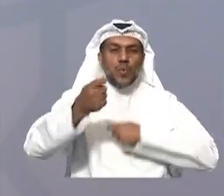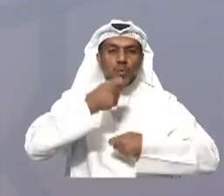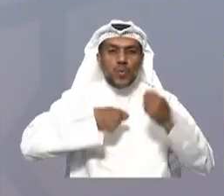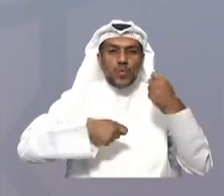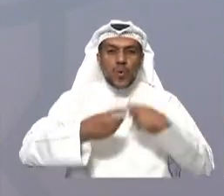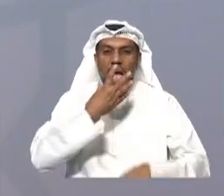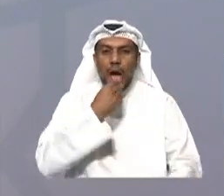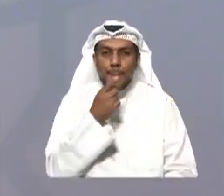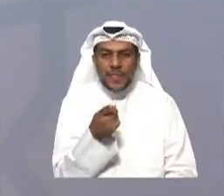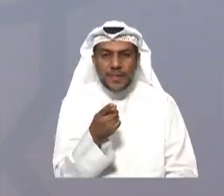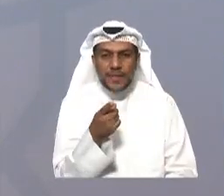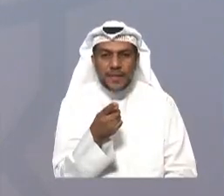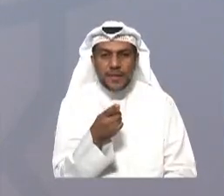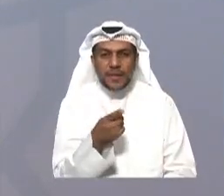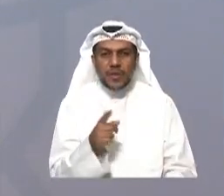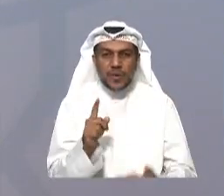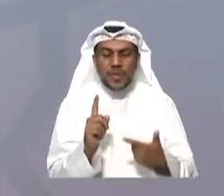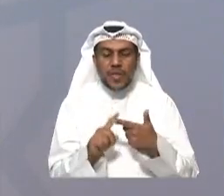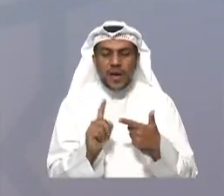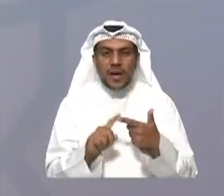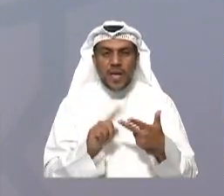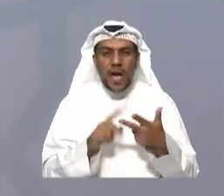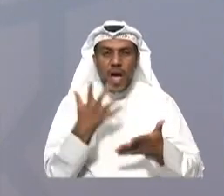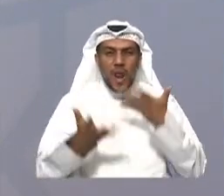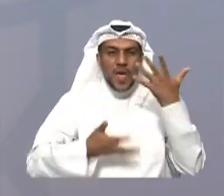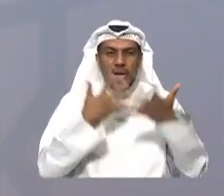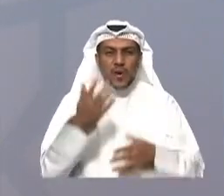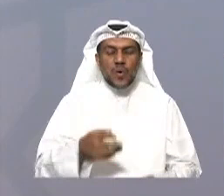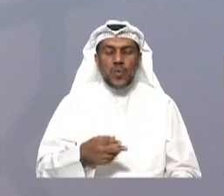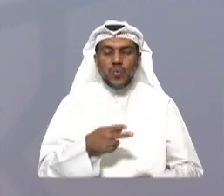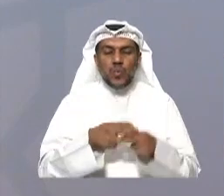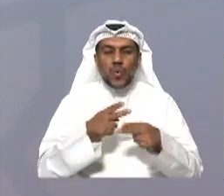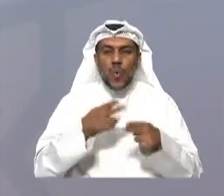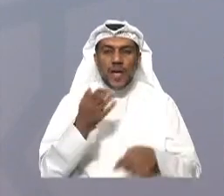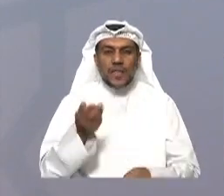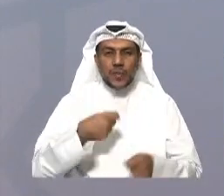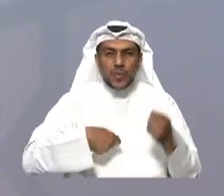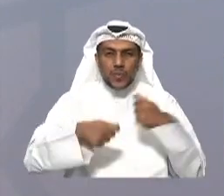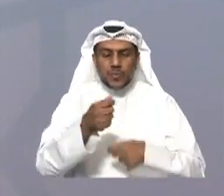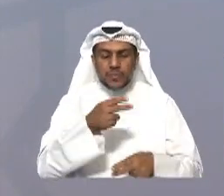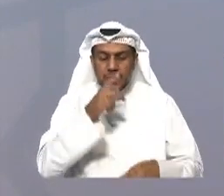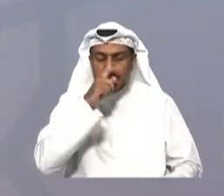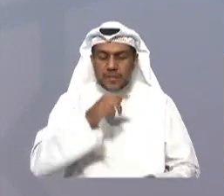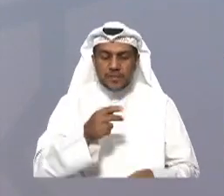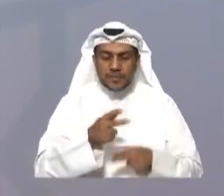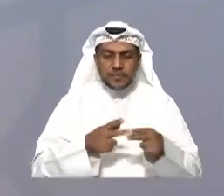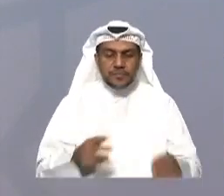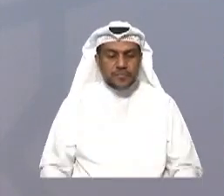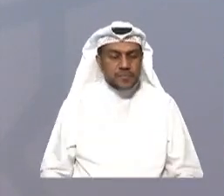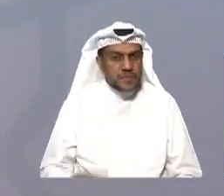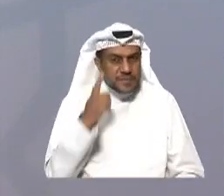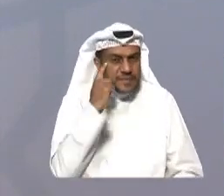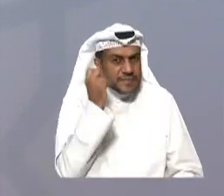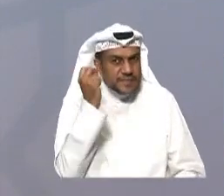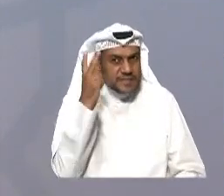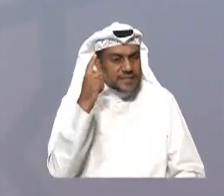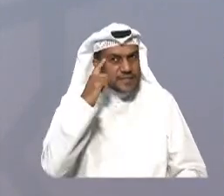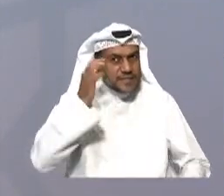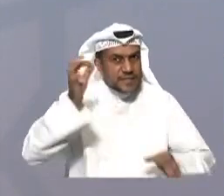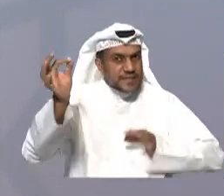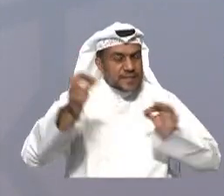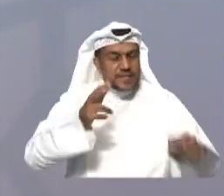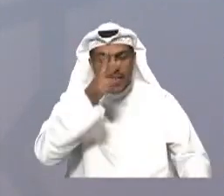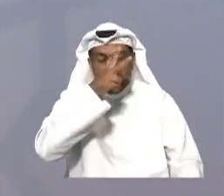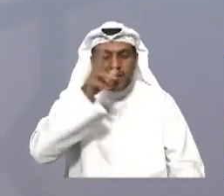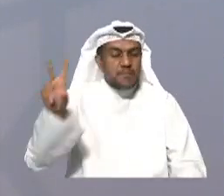اعمار سوق المباركيه الذي تعرض مؤخرا للحريق وتقديم خطه لانشاء اسواق تراثيه في جميع